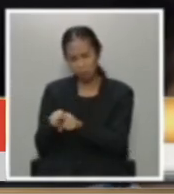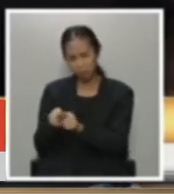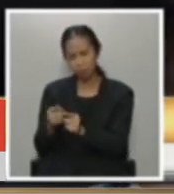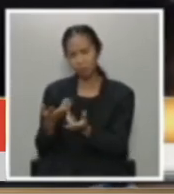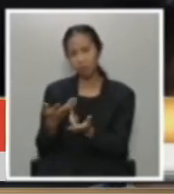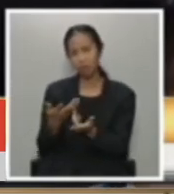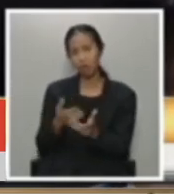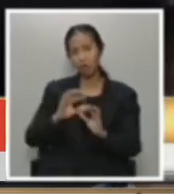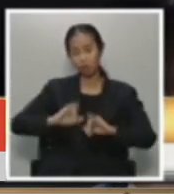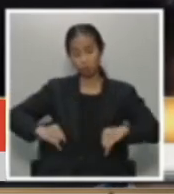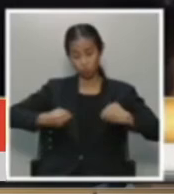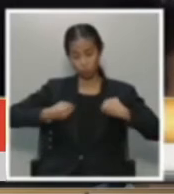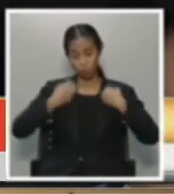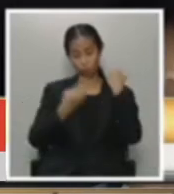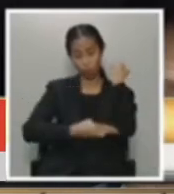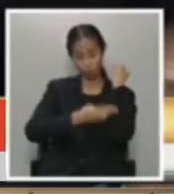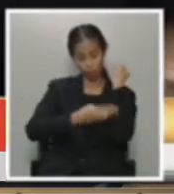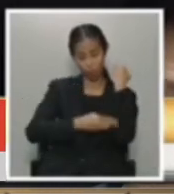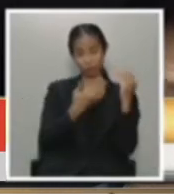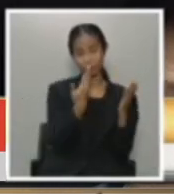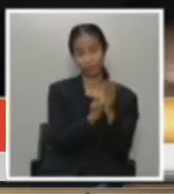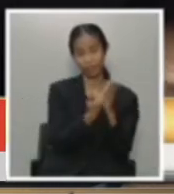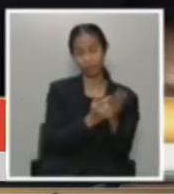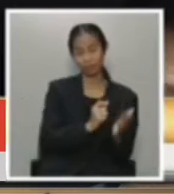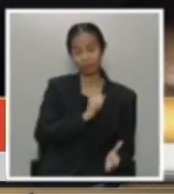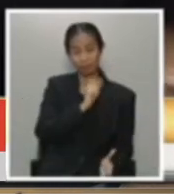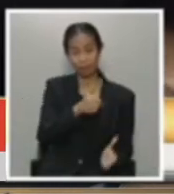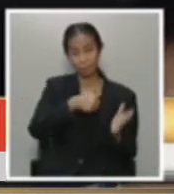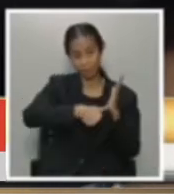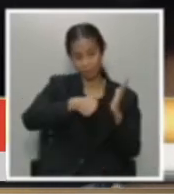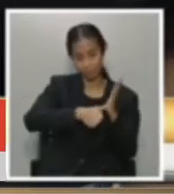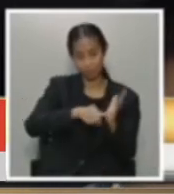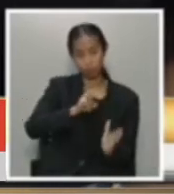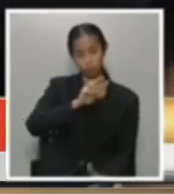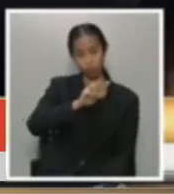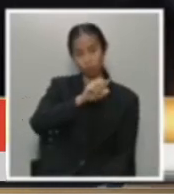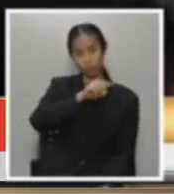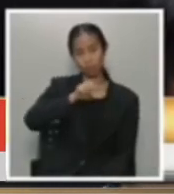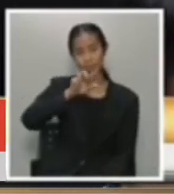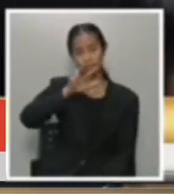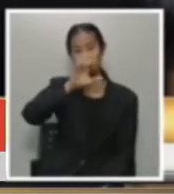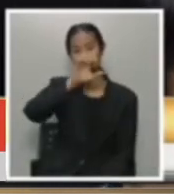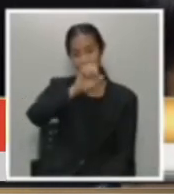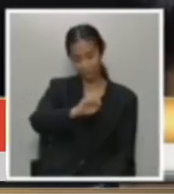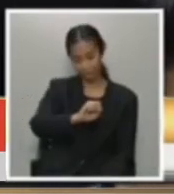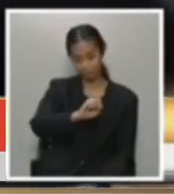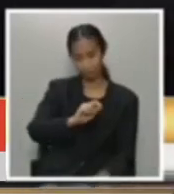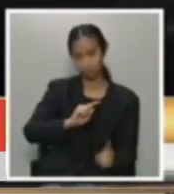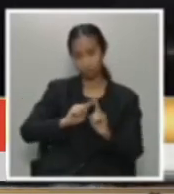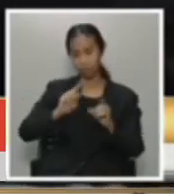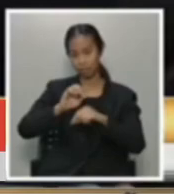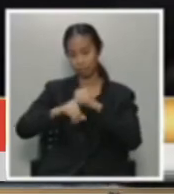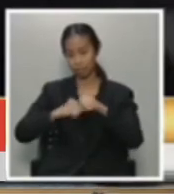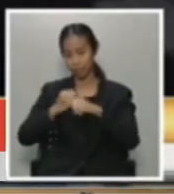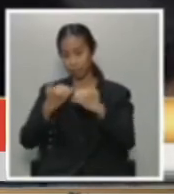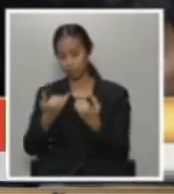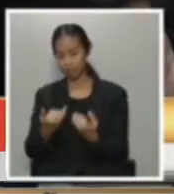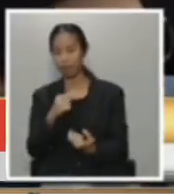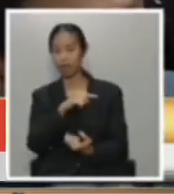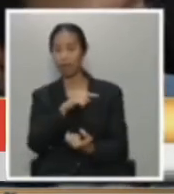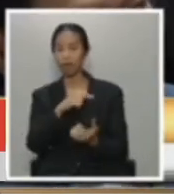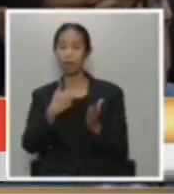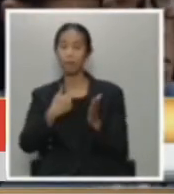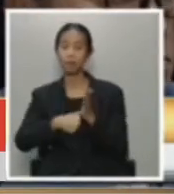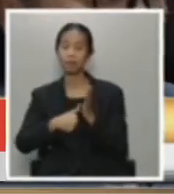เจ้าของโรงแรมเสียภาษี 2-3 แสนต่อปีฮะแต่พอมาปีนี้มันจะลดลงตามกฎหมายภาษีใหม่